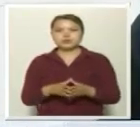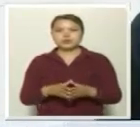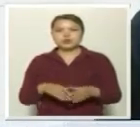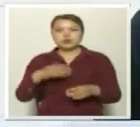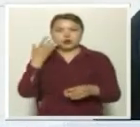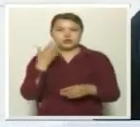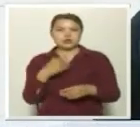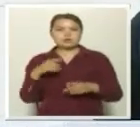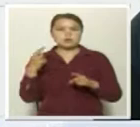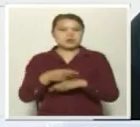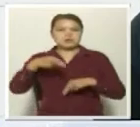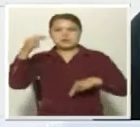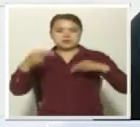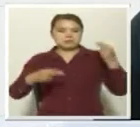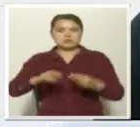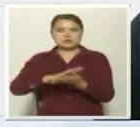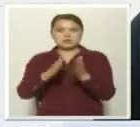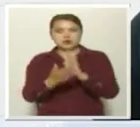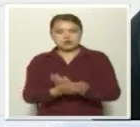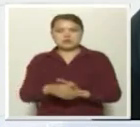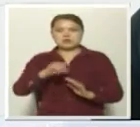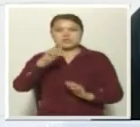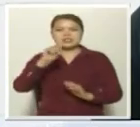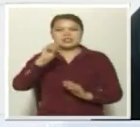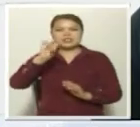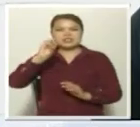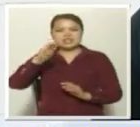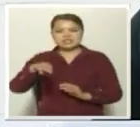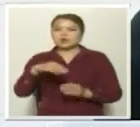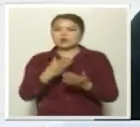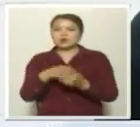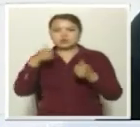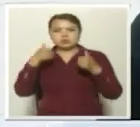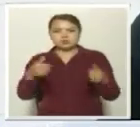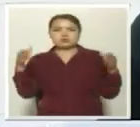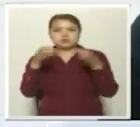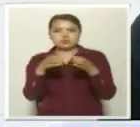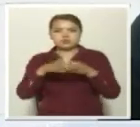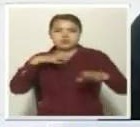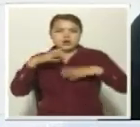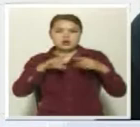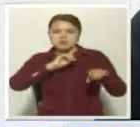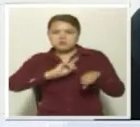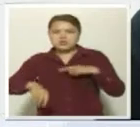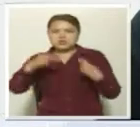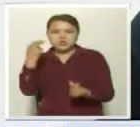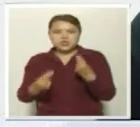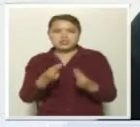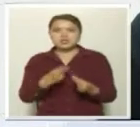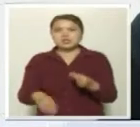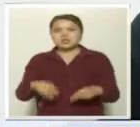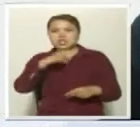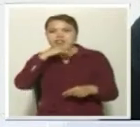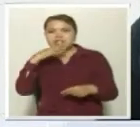Когда он только подписал контракт с командой «Зенит», я был просто на седьмом небе от счастья. Затем начались тренировки и игры. Его российский тренер